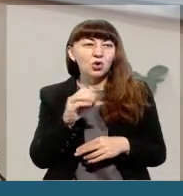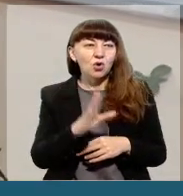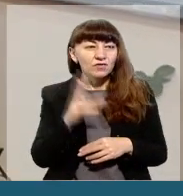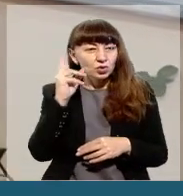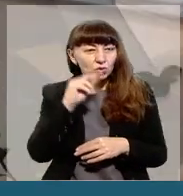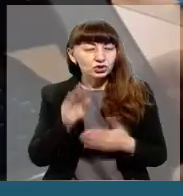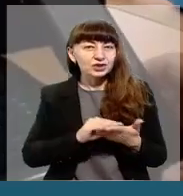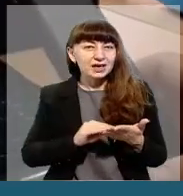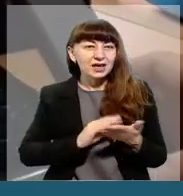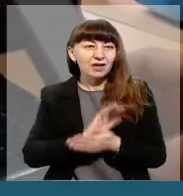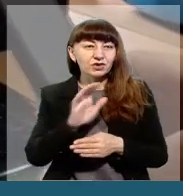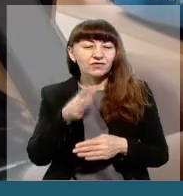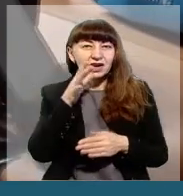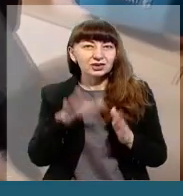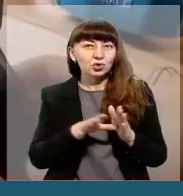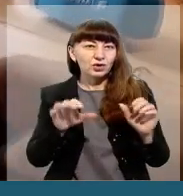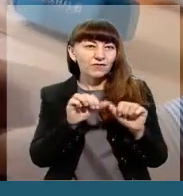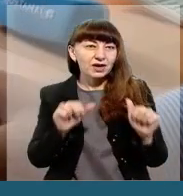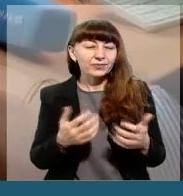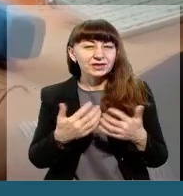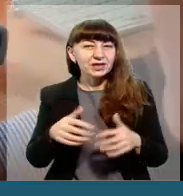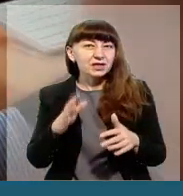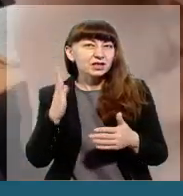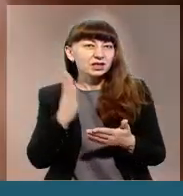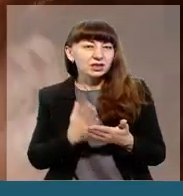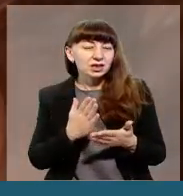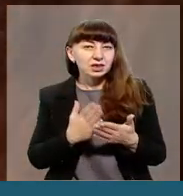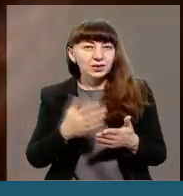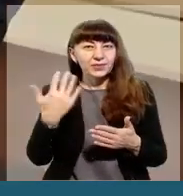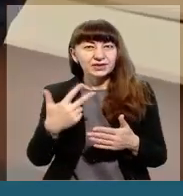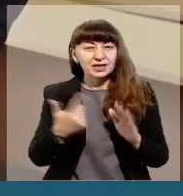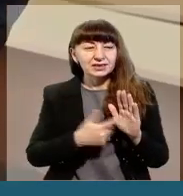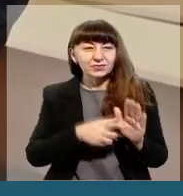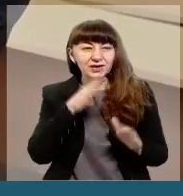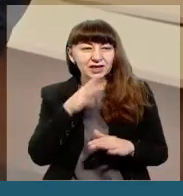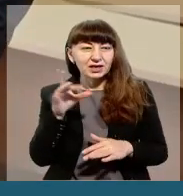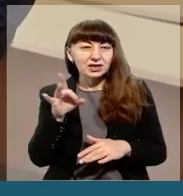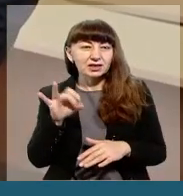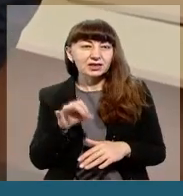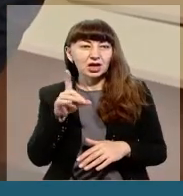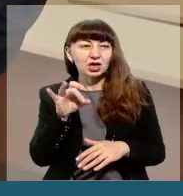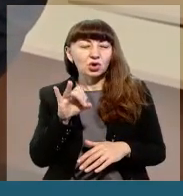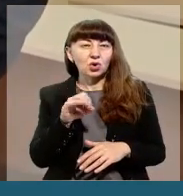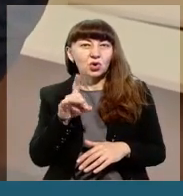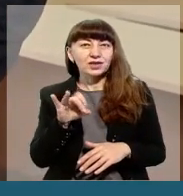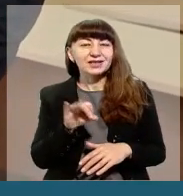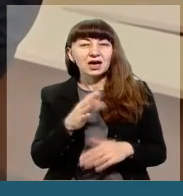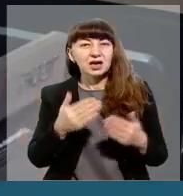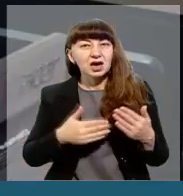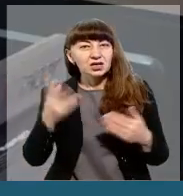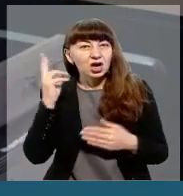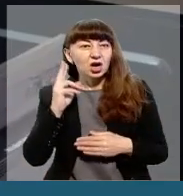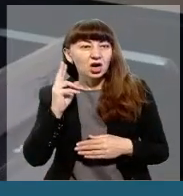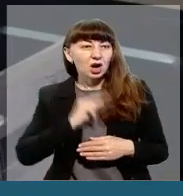учатся подавать заявки в электронном формате. Среди слушателей курса 57-летняя Ирина Харахорина. Ранее женщина работала